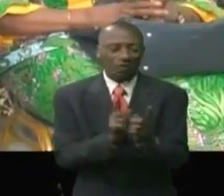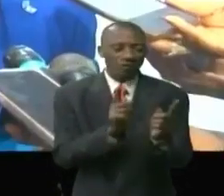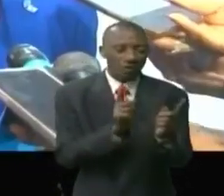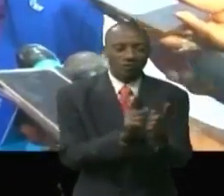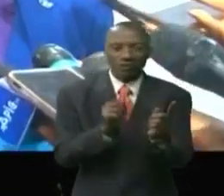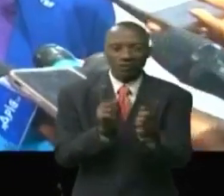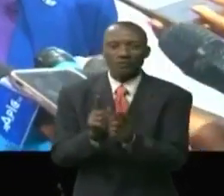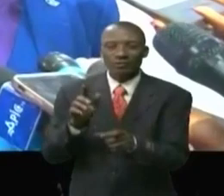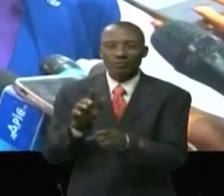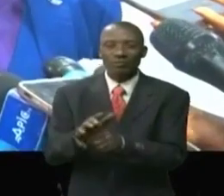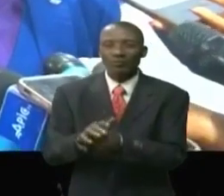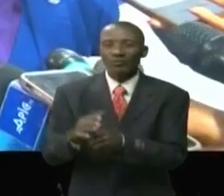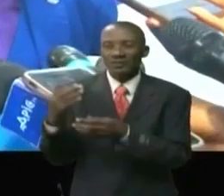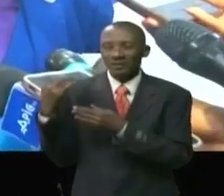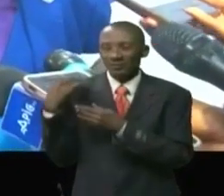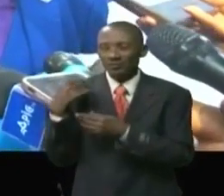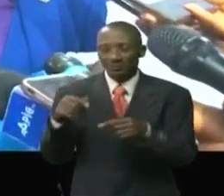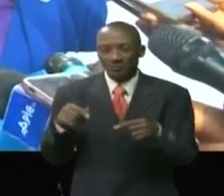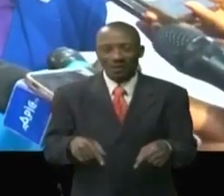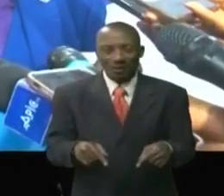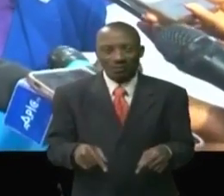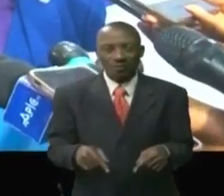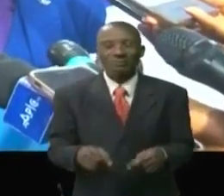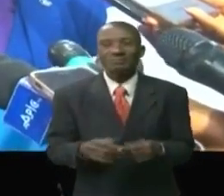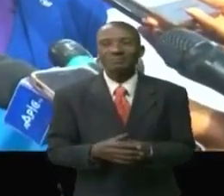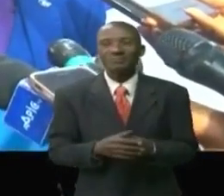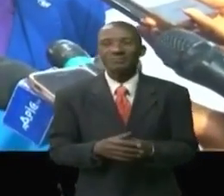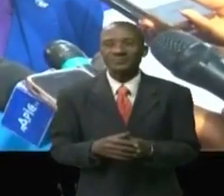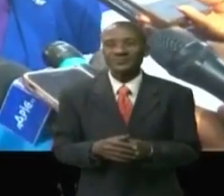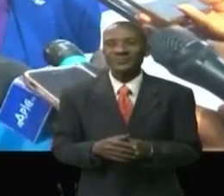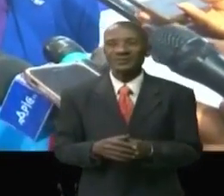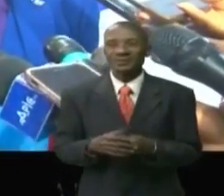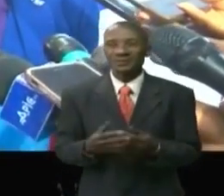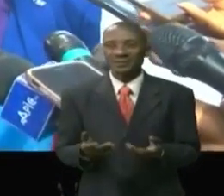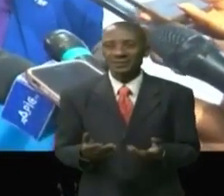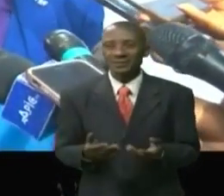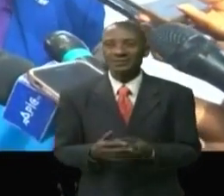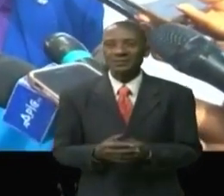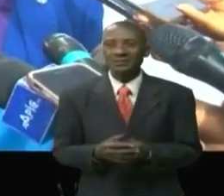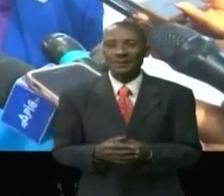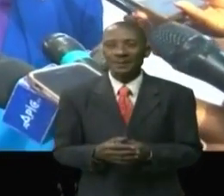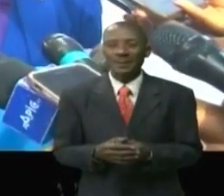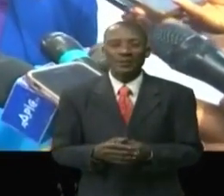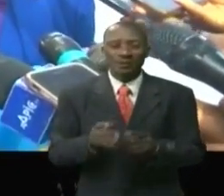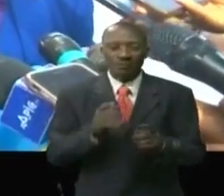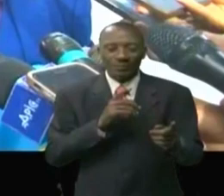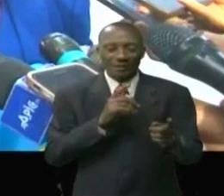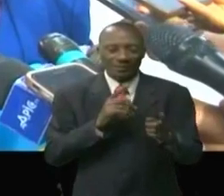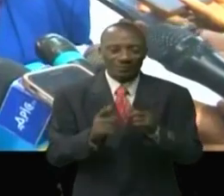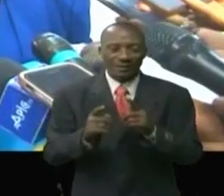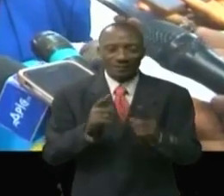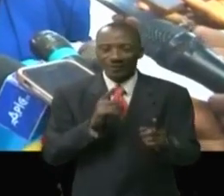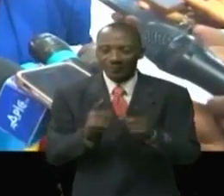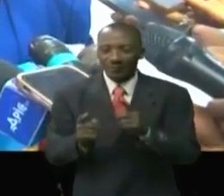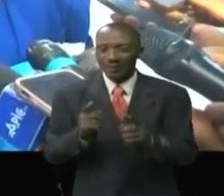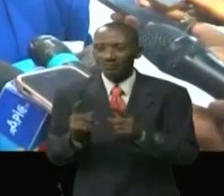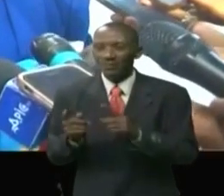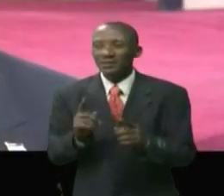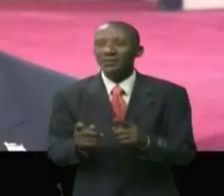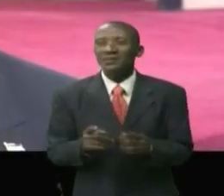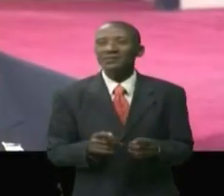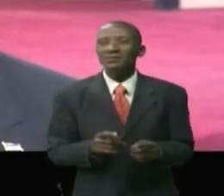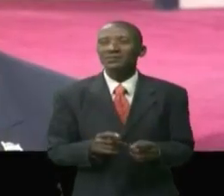a coupé ses relations avec Israël depuis le 4 octobre 1973 et aujourd'hui nous sommes les 4